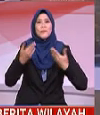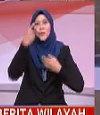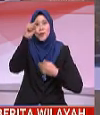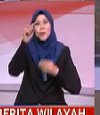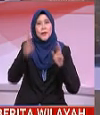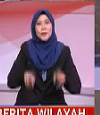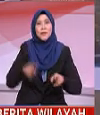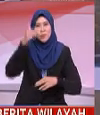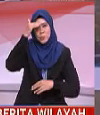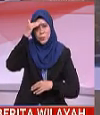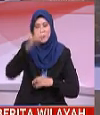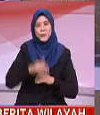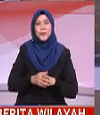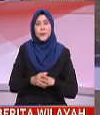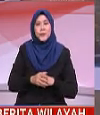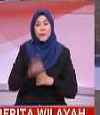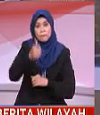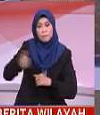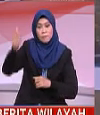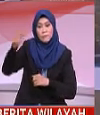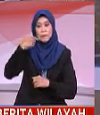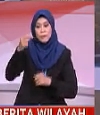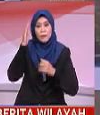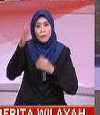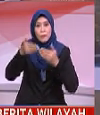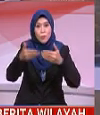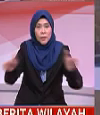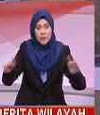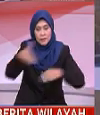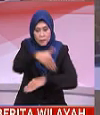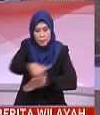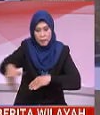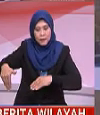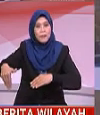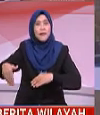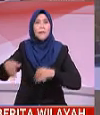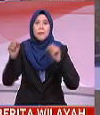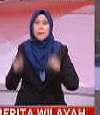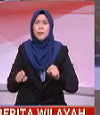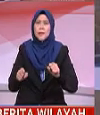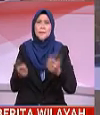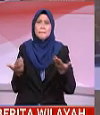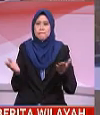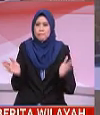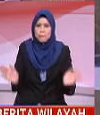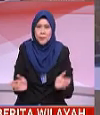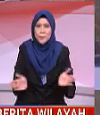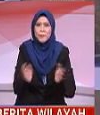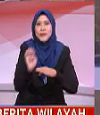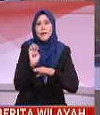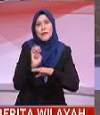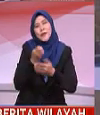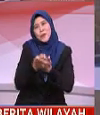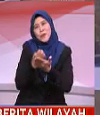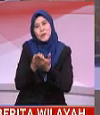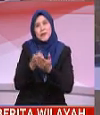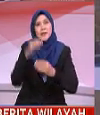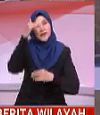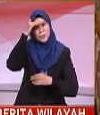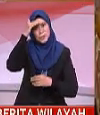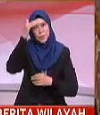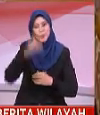Datuk Hasni Muhammad berkata, pembukaan sempadan penting kerana dapat merancakkan semula ekonomi di Johor.